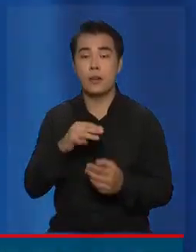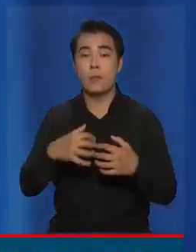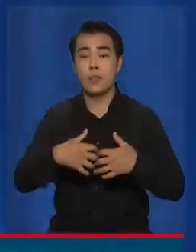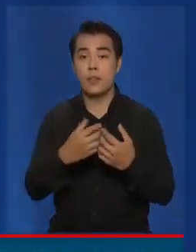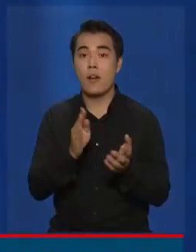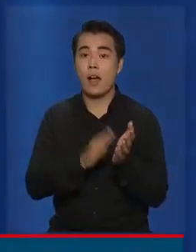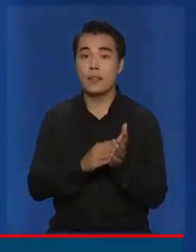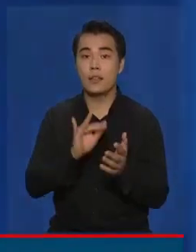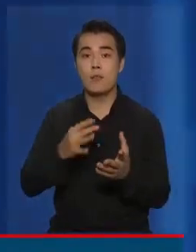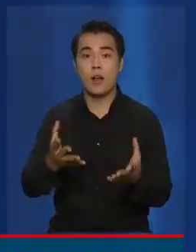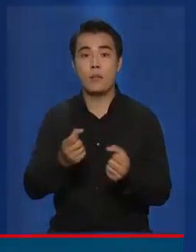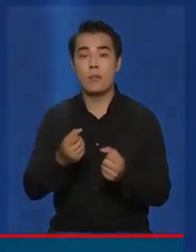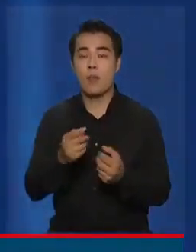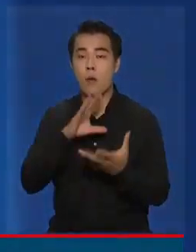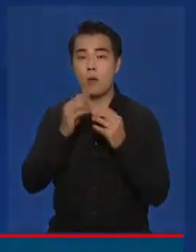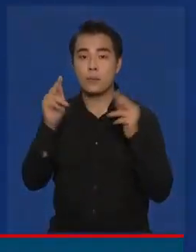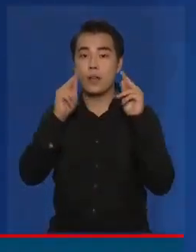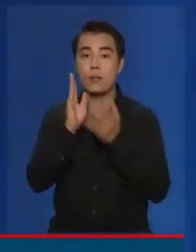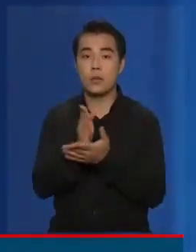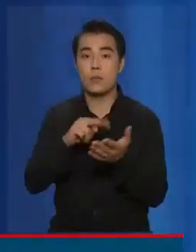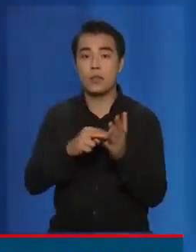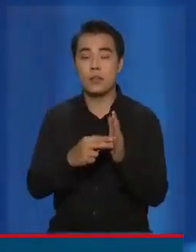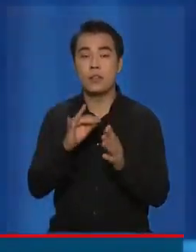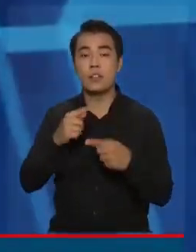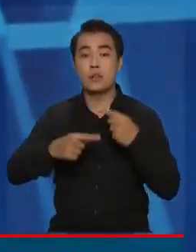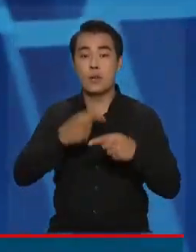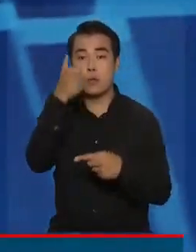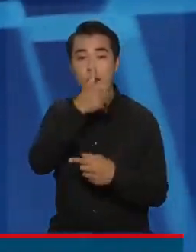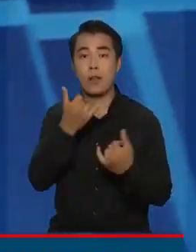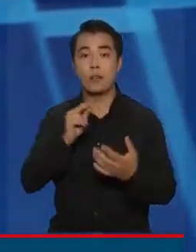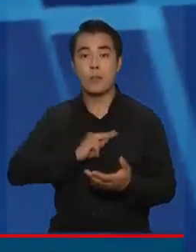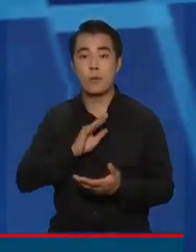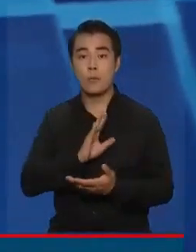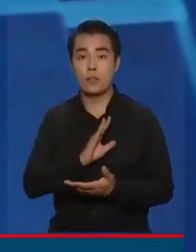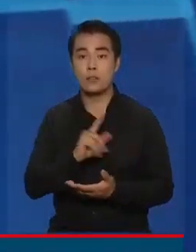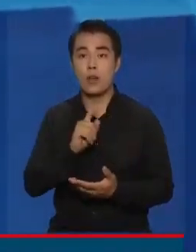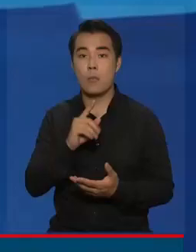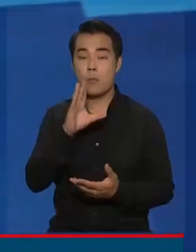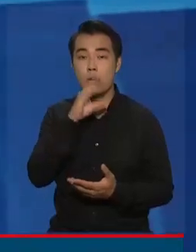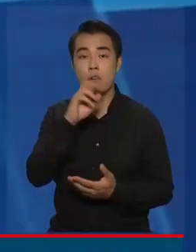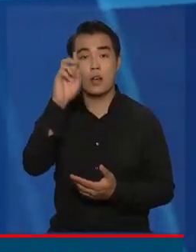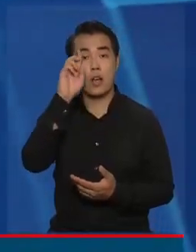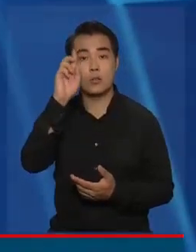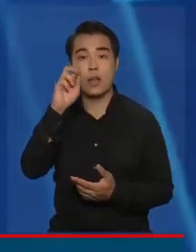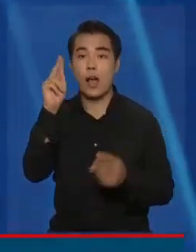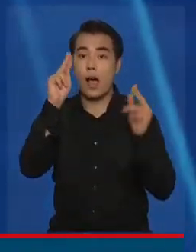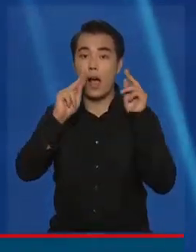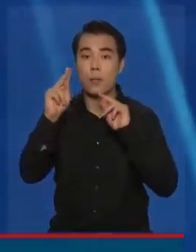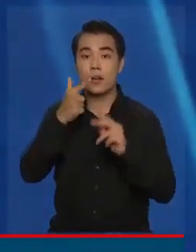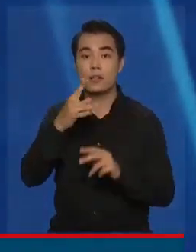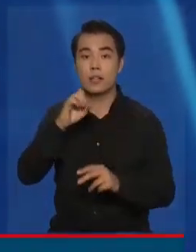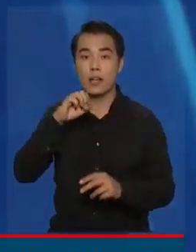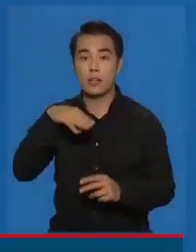получить возможность обучения. При этом со следующего года мы сейчас проводим работу, что будут государственные образовательные